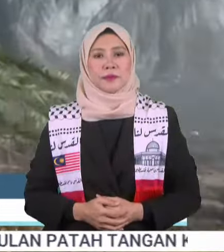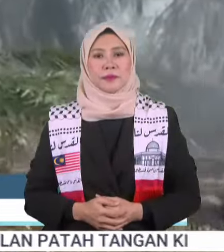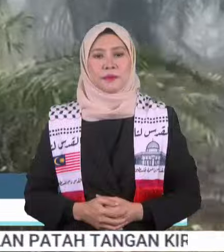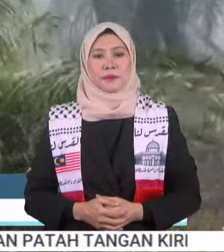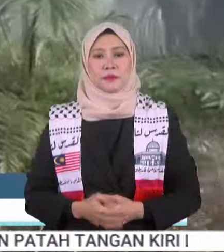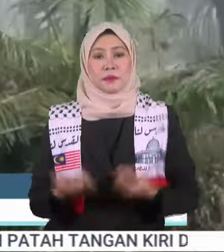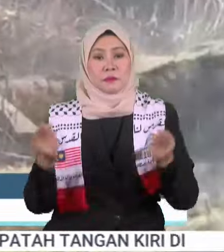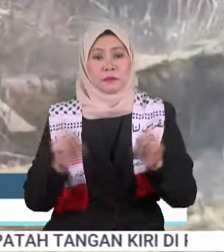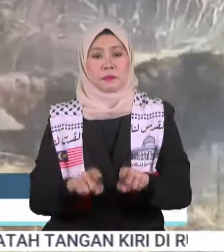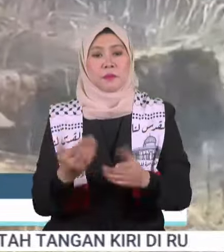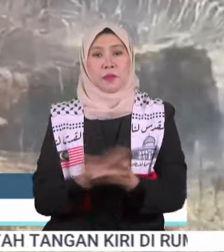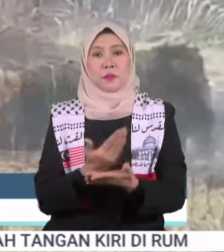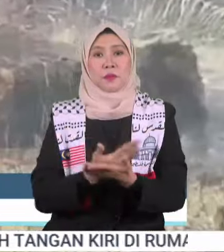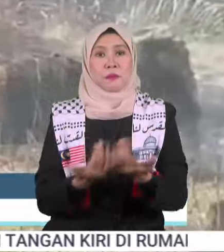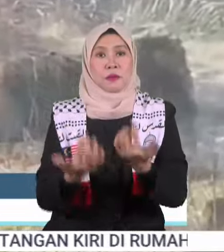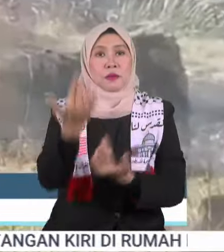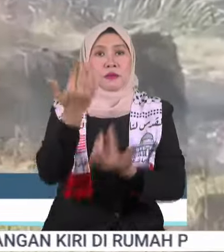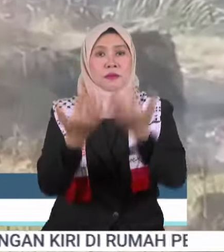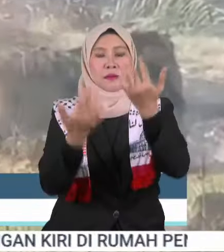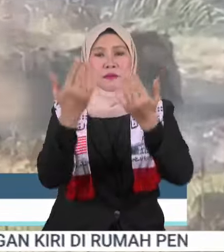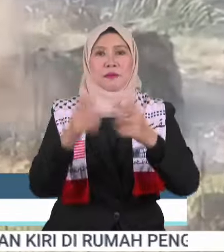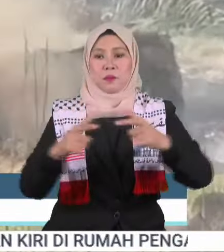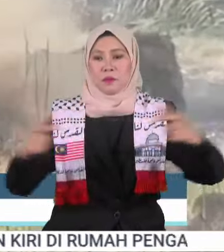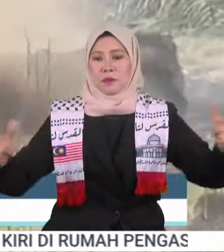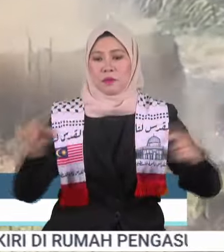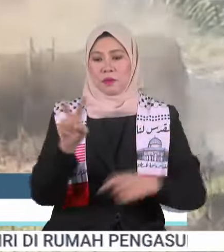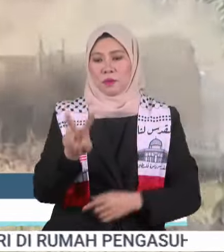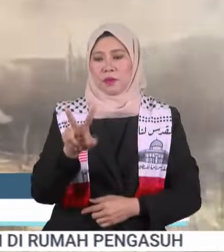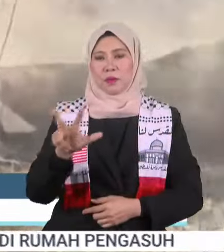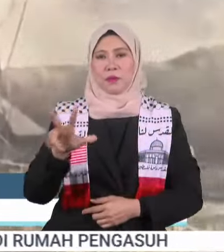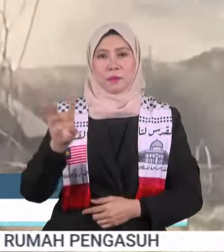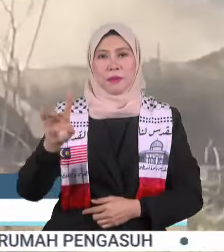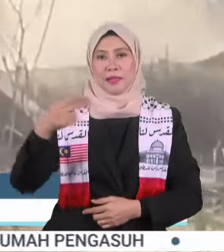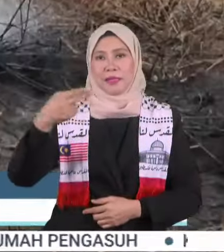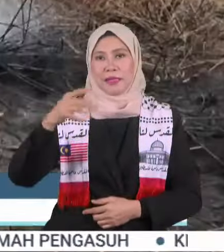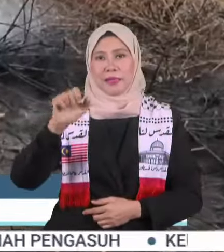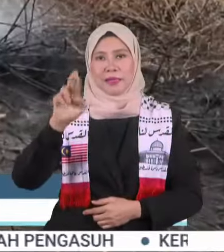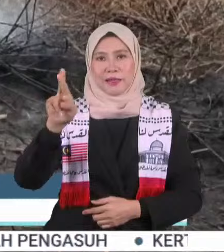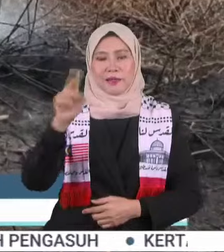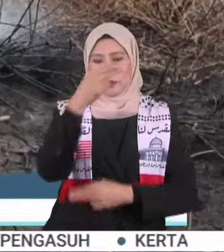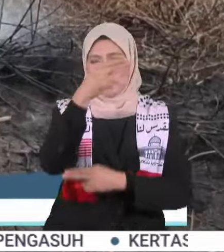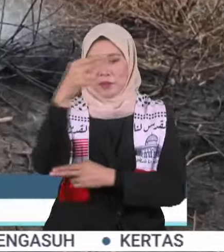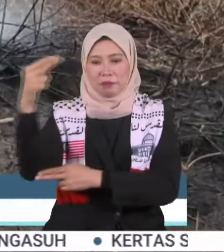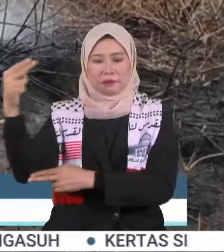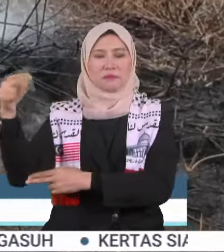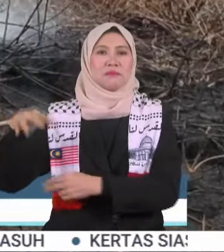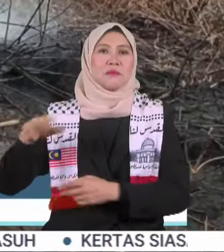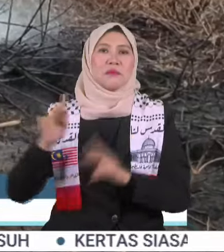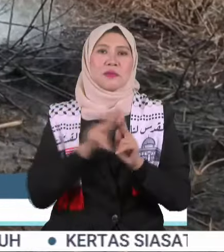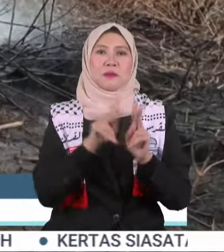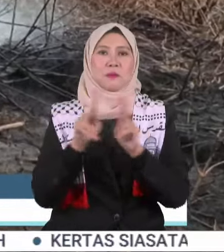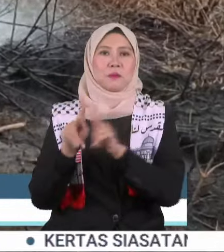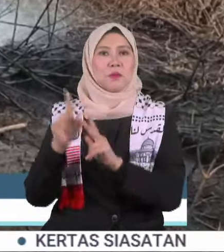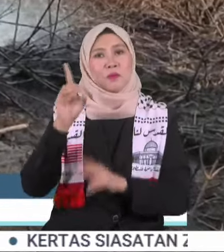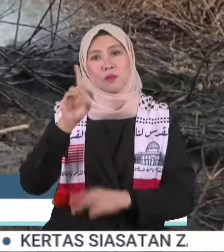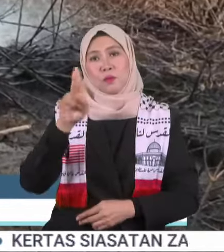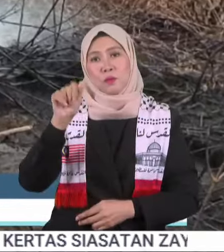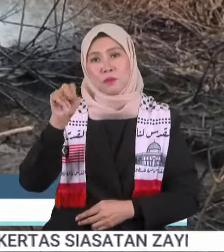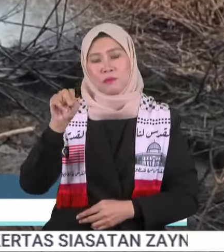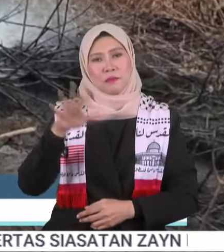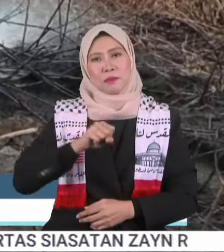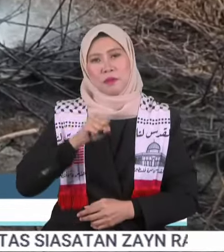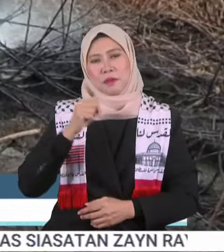Dalam kejadian terbaru, kebakaran melibatkan kawasan seluas 238 hektar hutan tanah gambut di Kampung Tok Kah Dungun mengambil